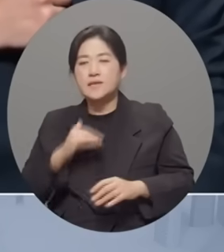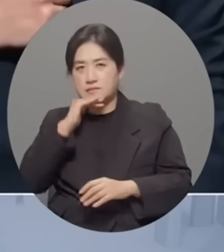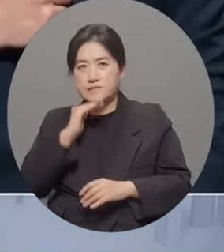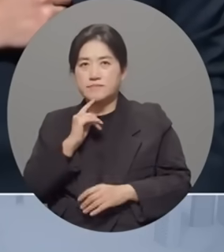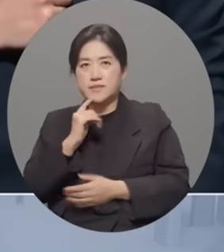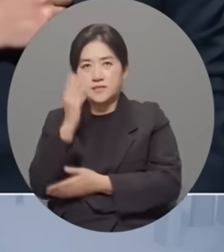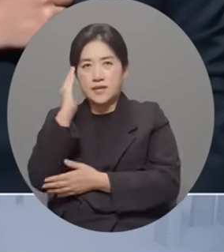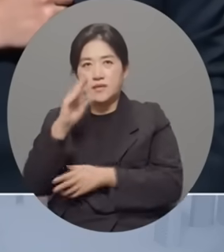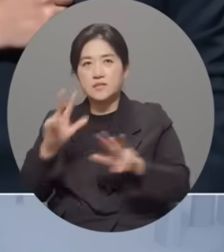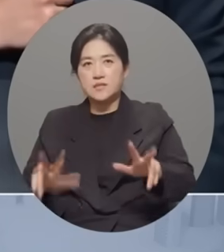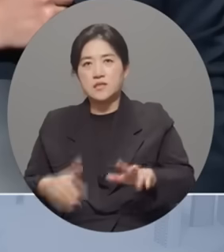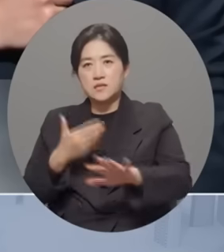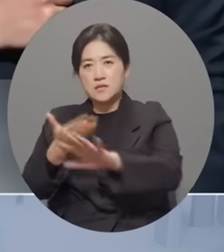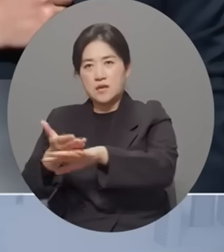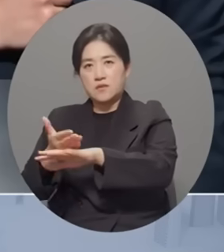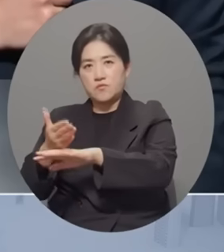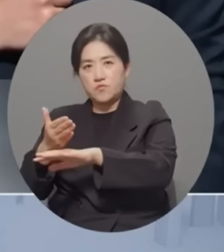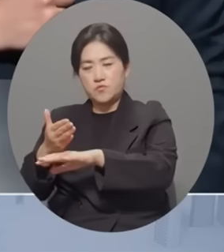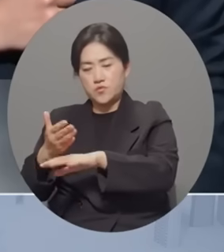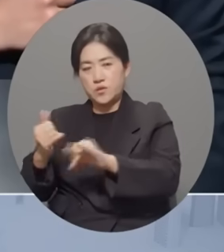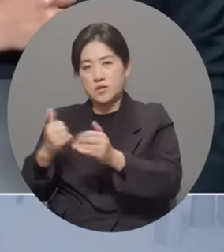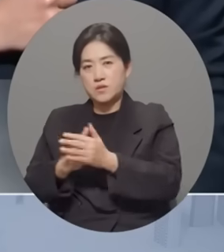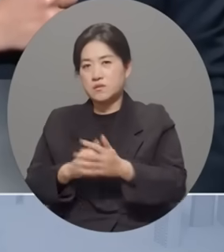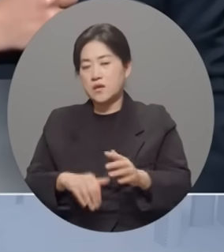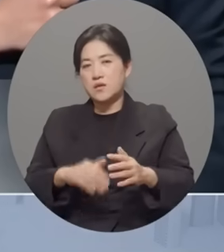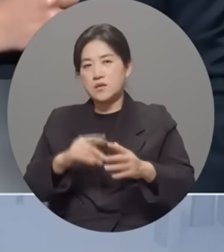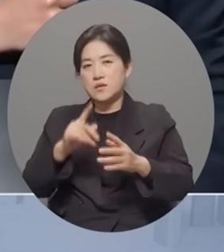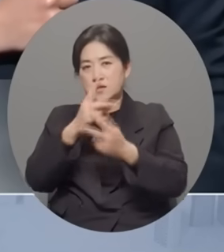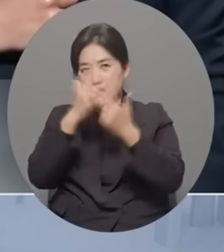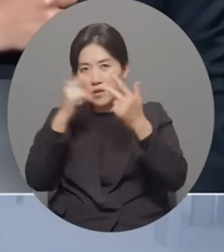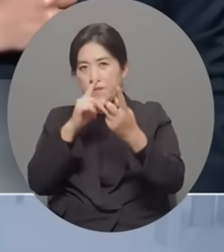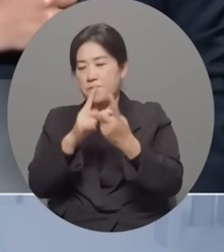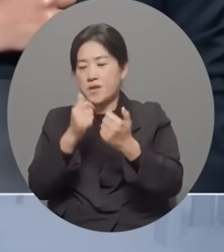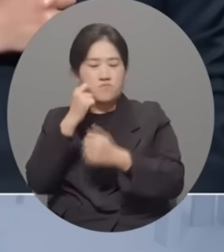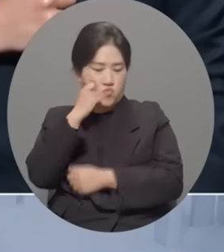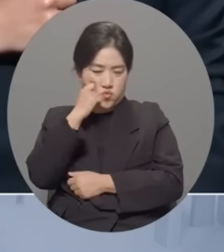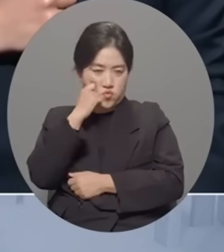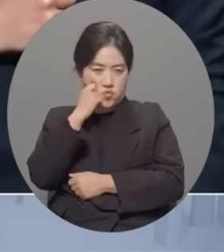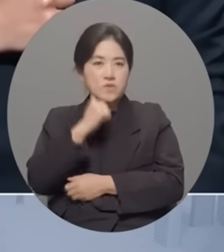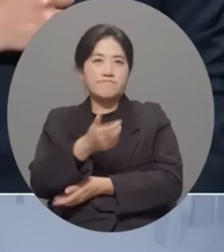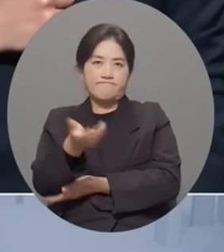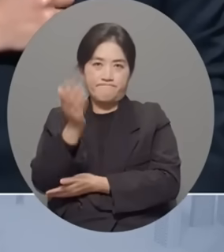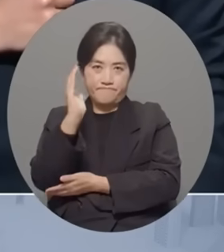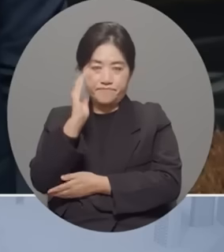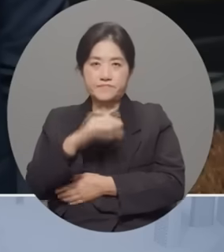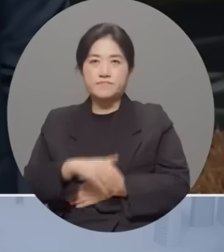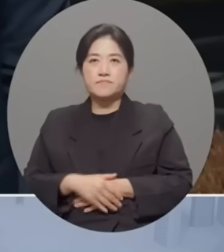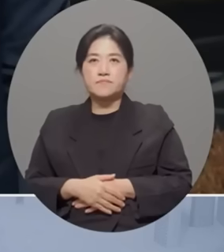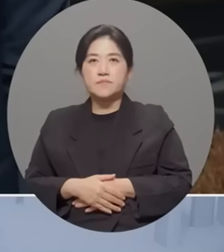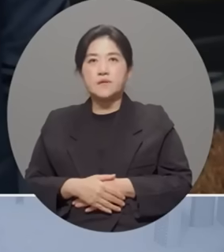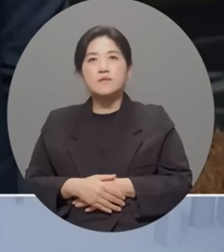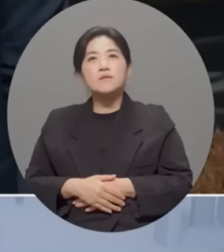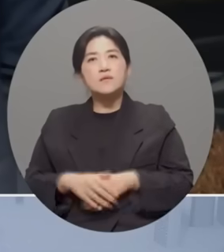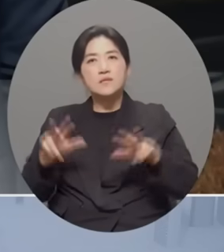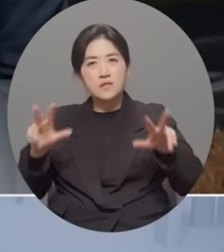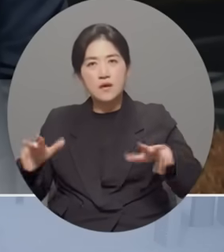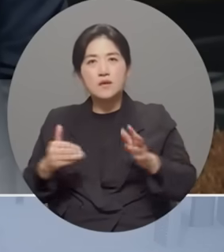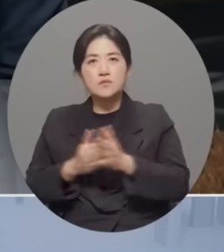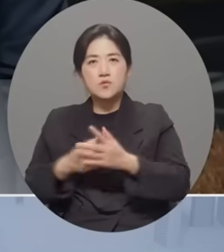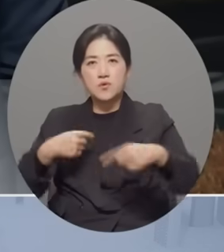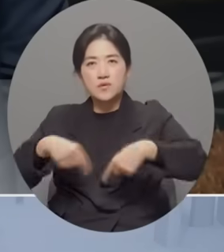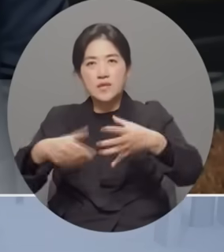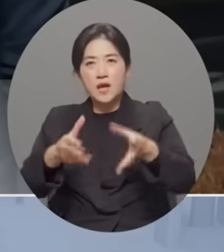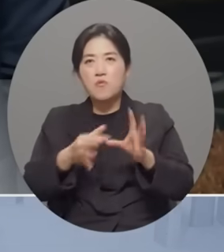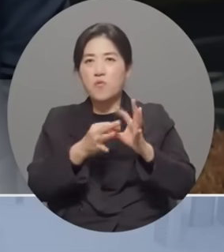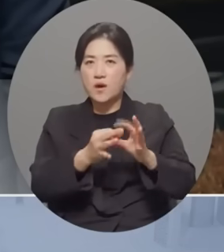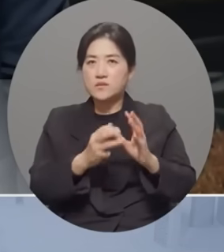설명했습니다. 현재 외부인들은 이 대표를 면회할 수 없는 상태라고 당 지도부는 덧붙였습니다. 예, 지금 이 시간까지도